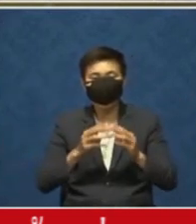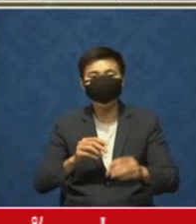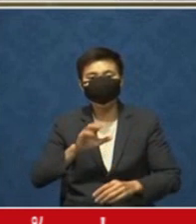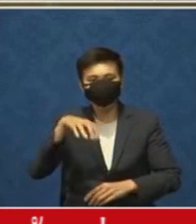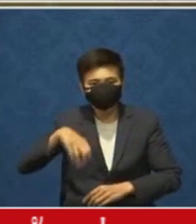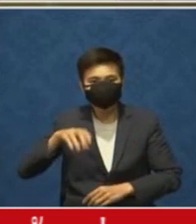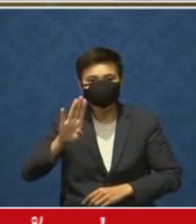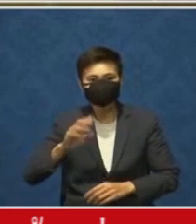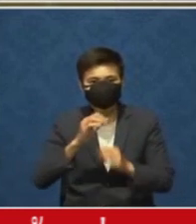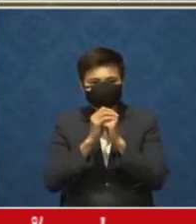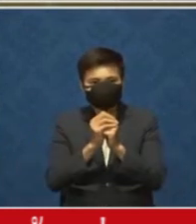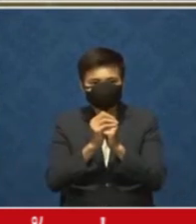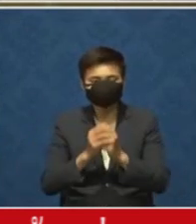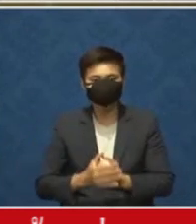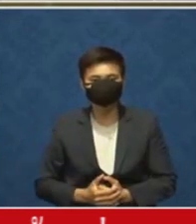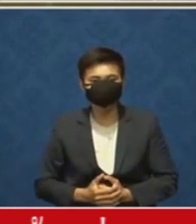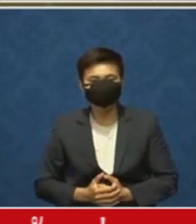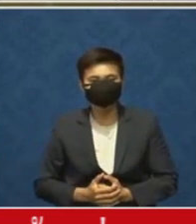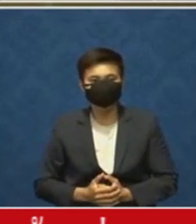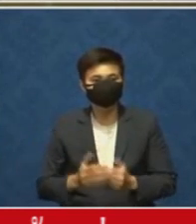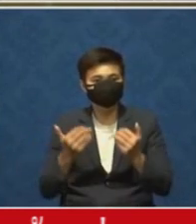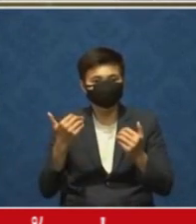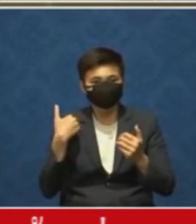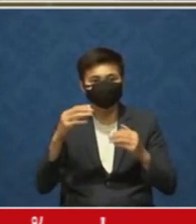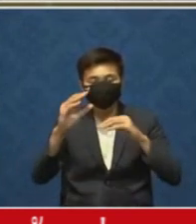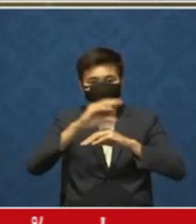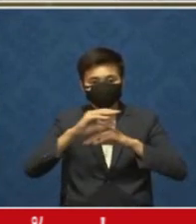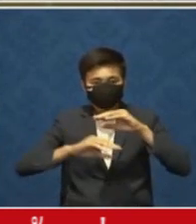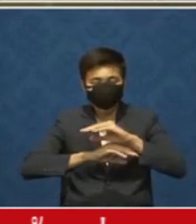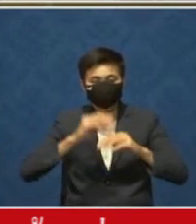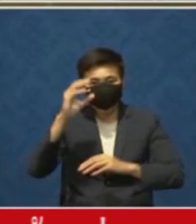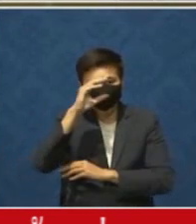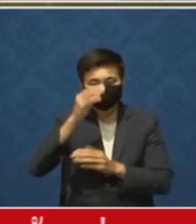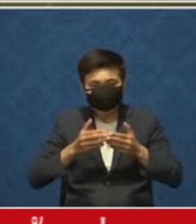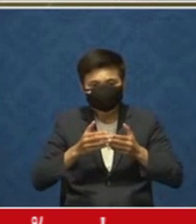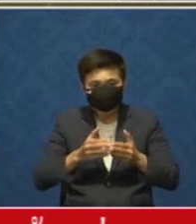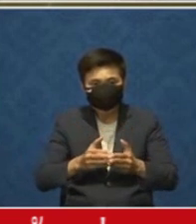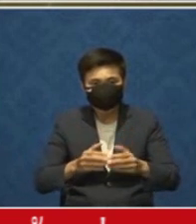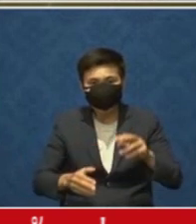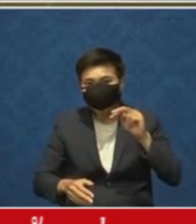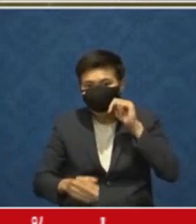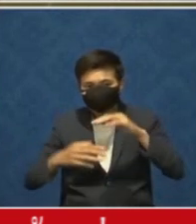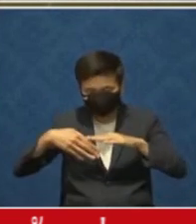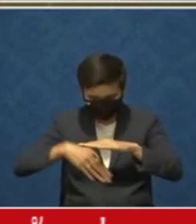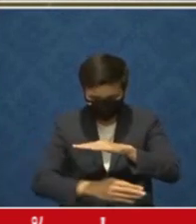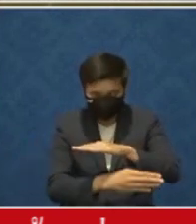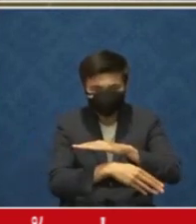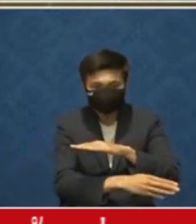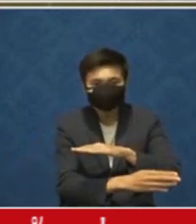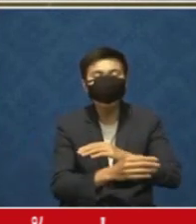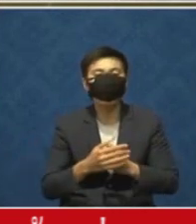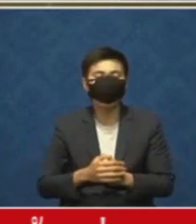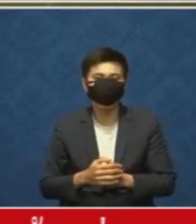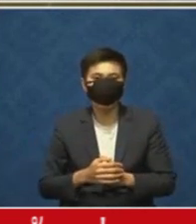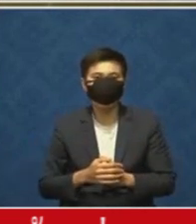สไลด์ที่10ครับโครงการจัดหาเรือดำน้ำของกองทัพเรือไทยเนี่ยมูลค่าทั้งสิ้นครับท่าน